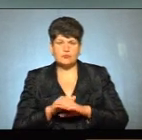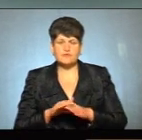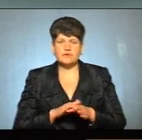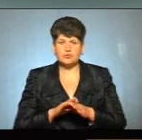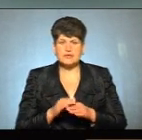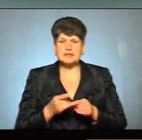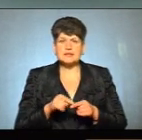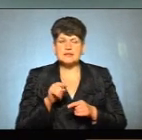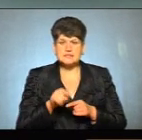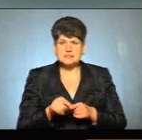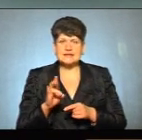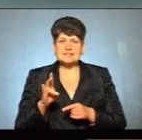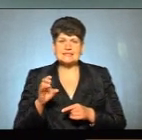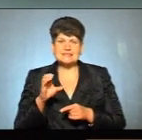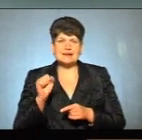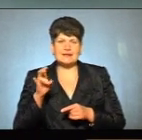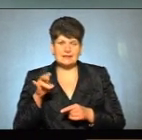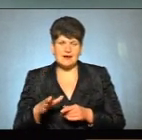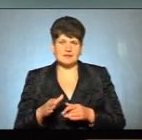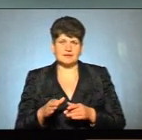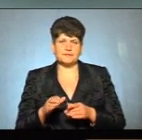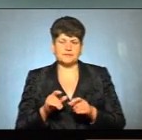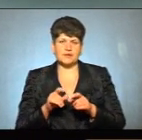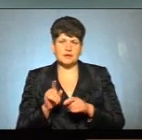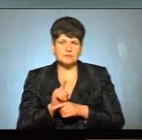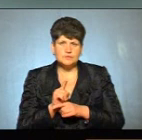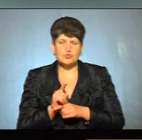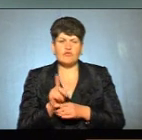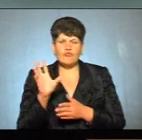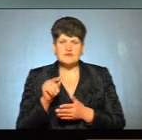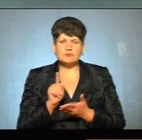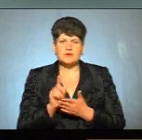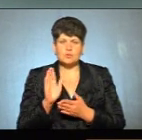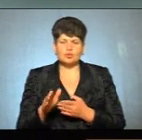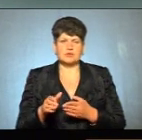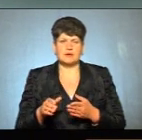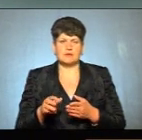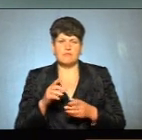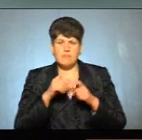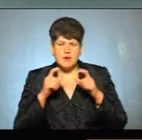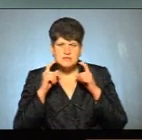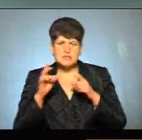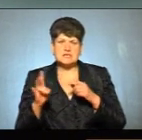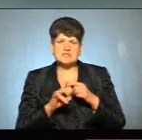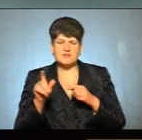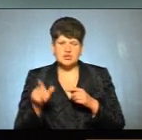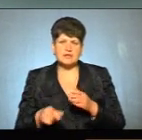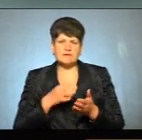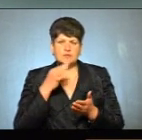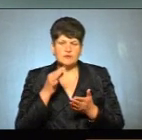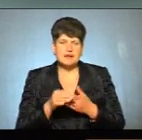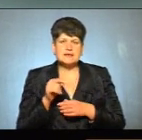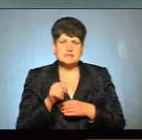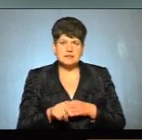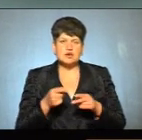цих санітарних дистанцій, тому, звичайно, всі повинні бути в масках, і священник особисто відповідальний за те, щоб ці